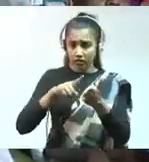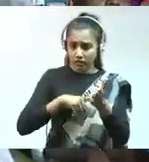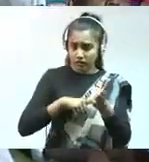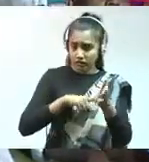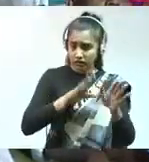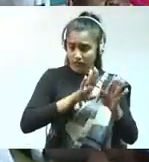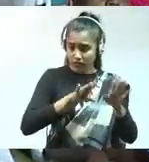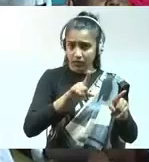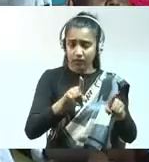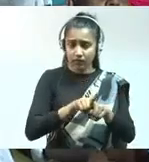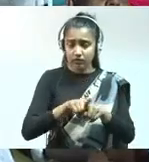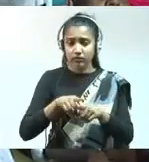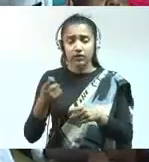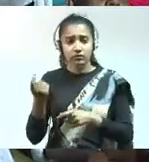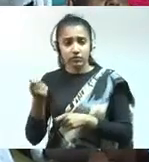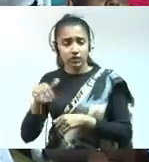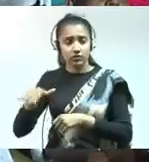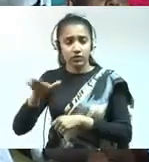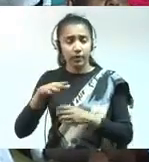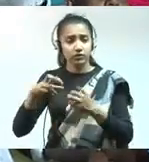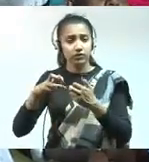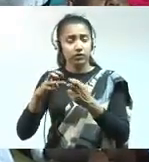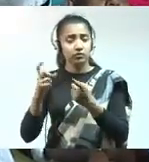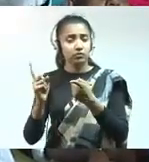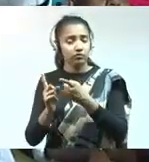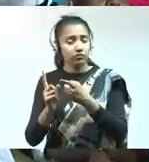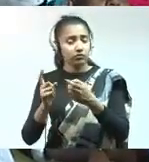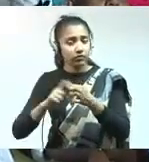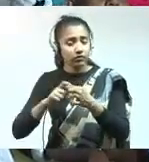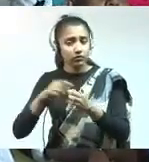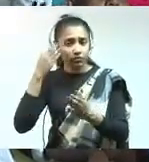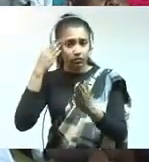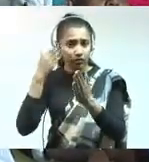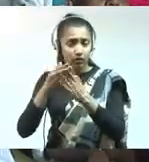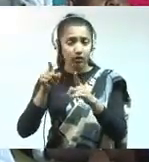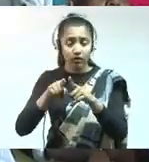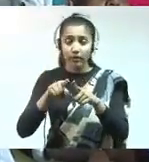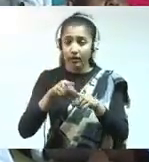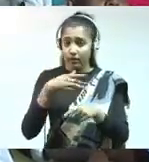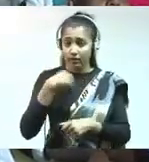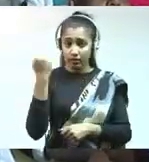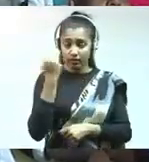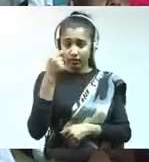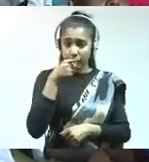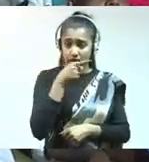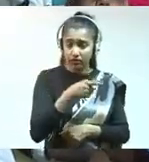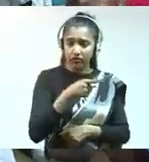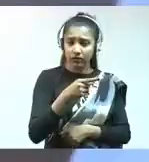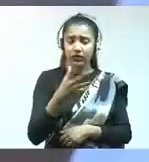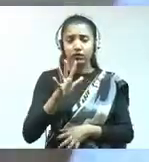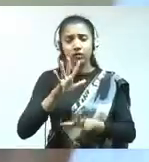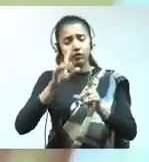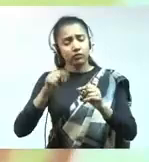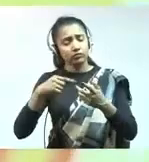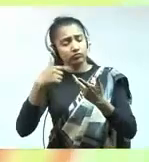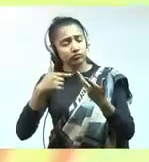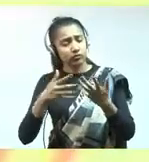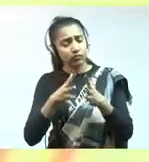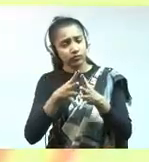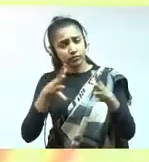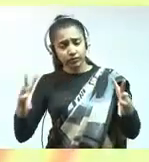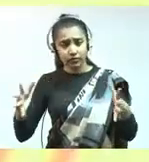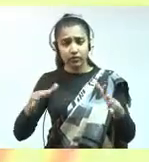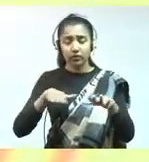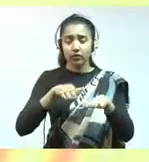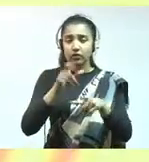සමාජීය ප්‍රශ්නයක් අරඹයා අපේ මතය එම රැස්වීම් තුළින් දසදහස් ගණනක ජනතාවක්